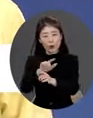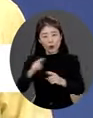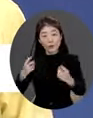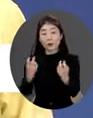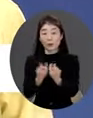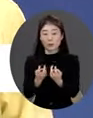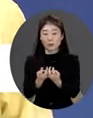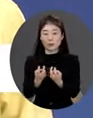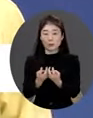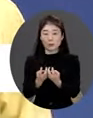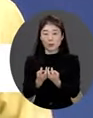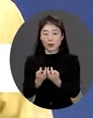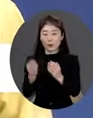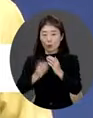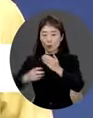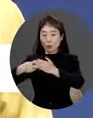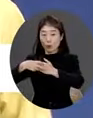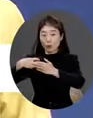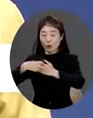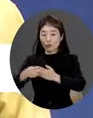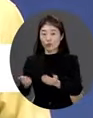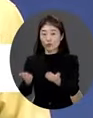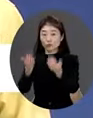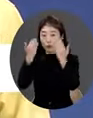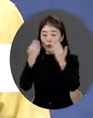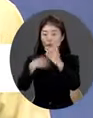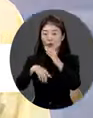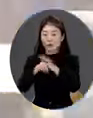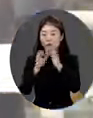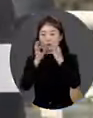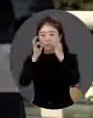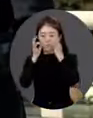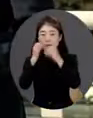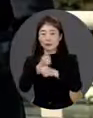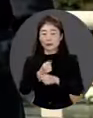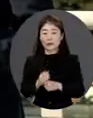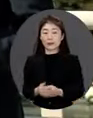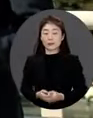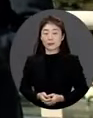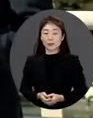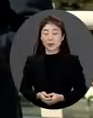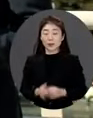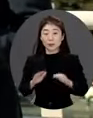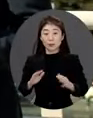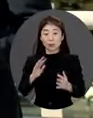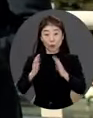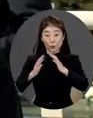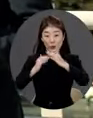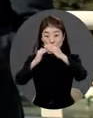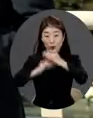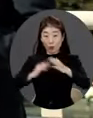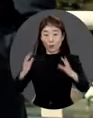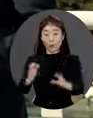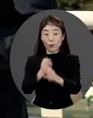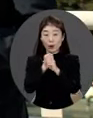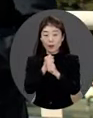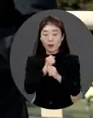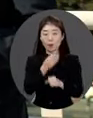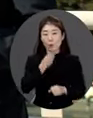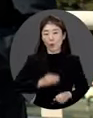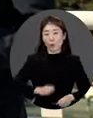방법으로 00 어려 기간 위치에 차 설 김 해신의 이번 토론에서 나온 의견을 치 앞의